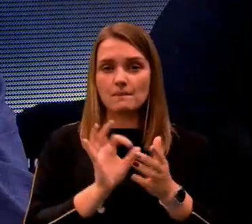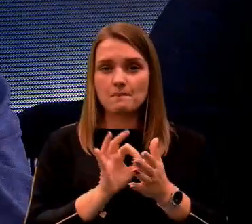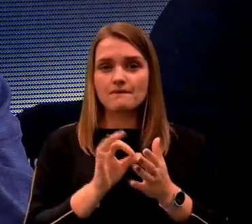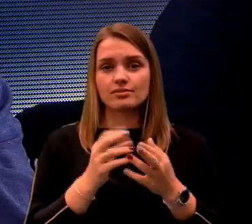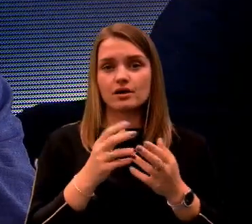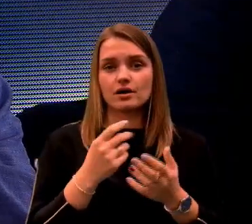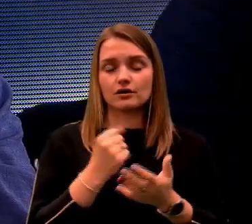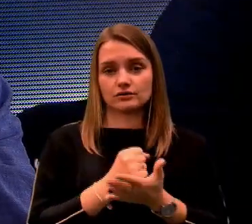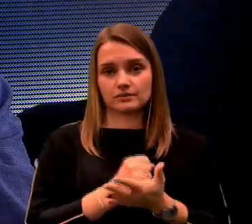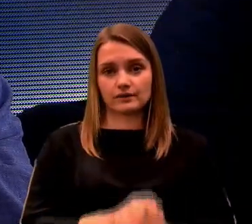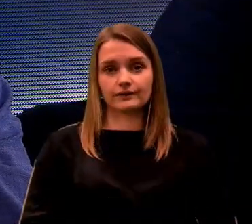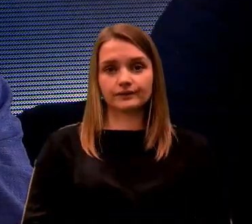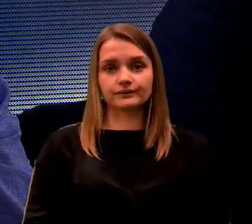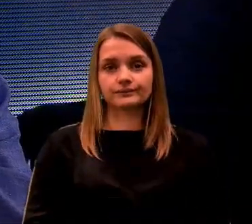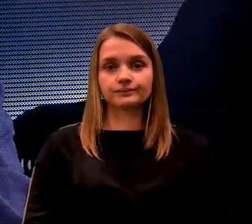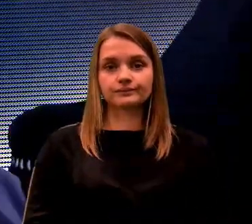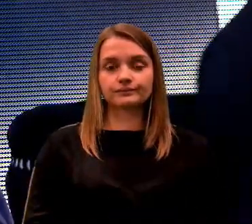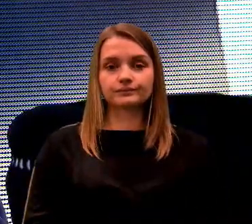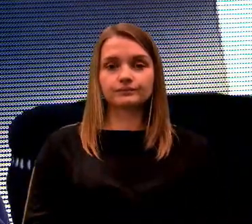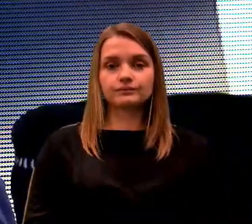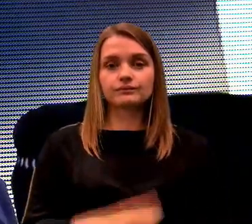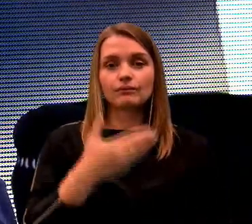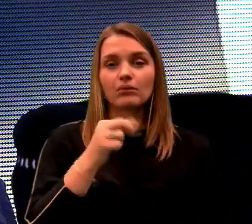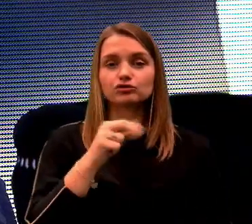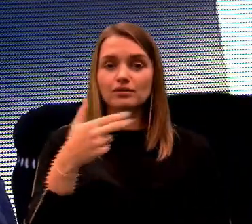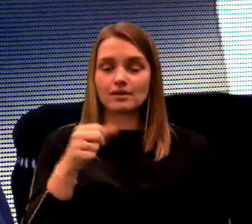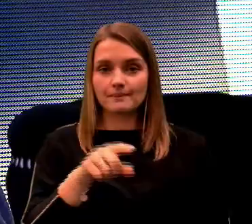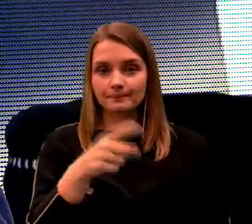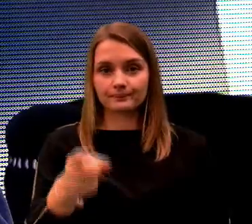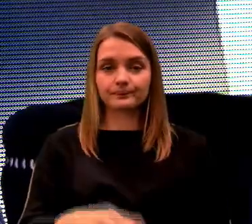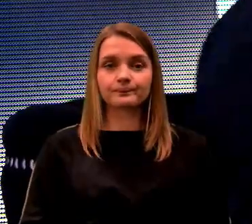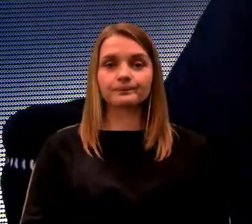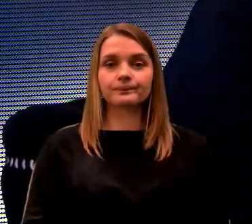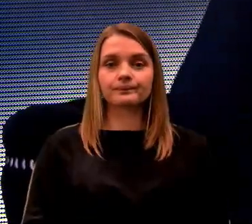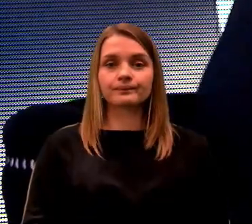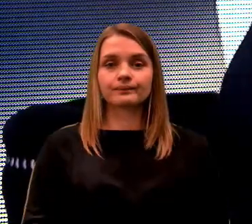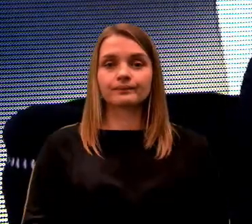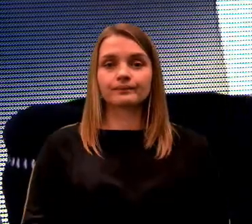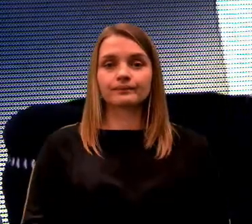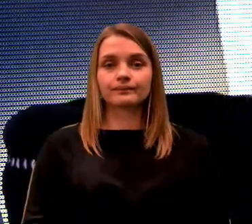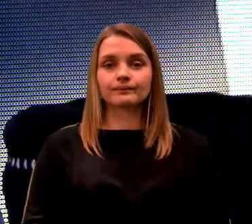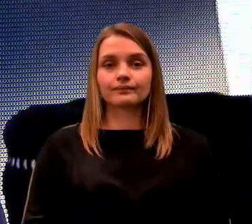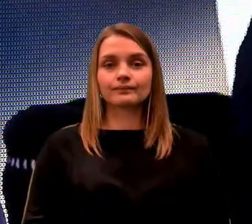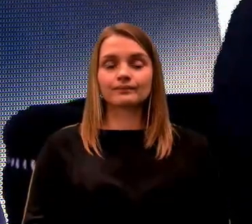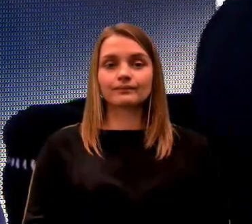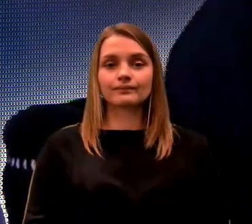czynności. Mhm. Marzeno, tak widziałam, że kiwasz głową.